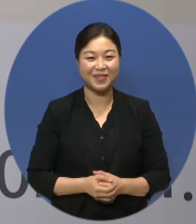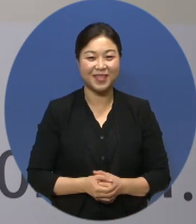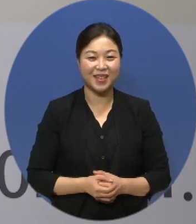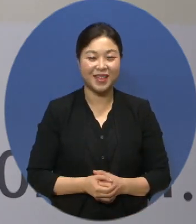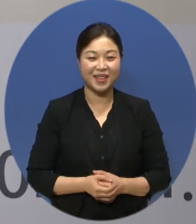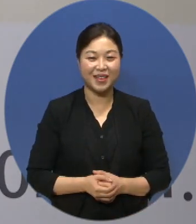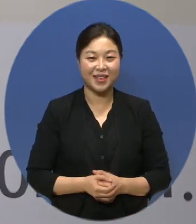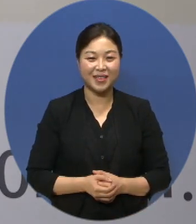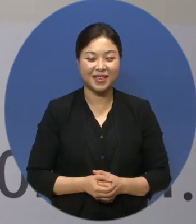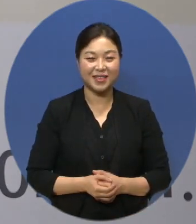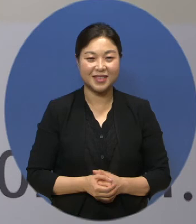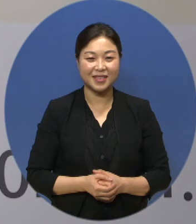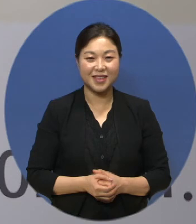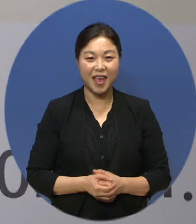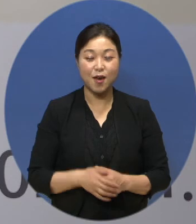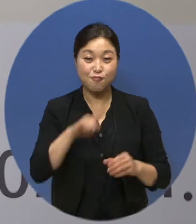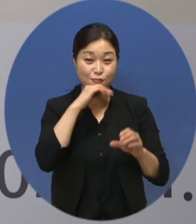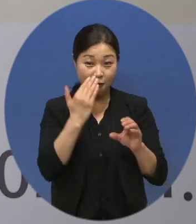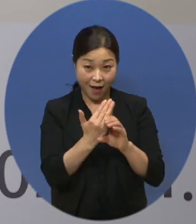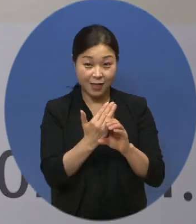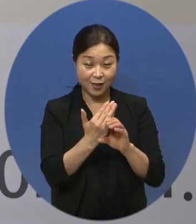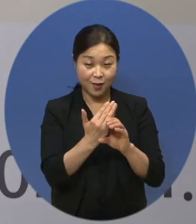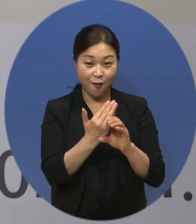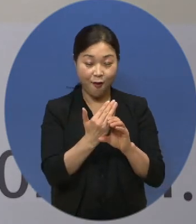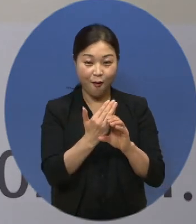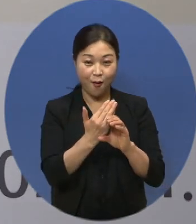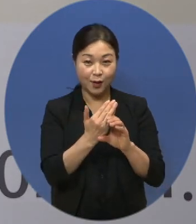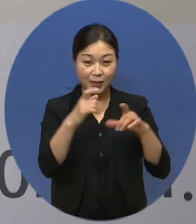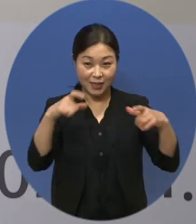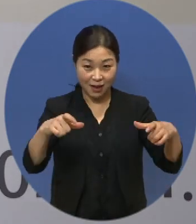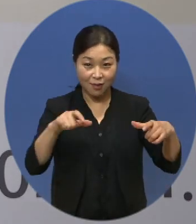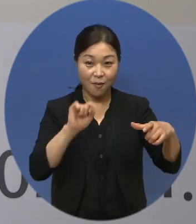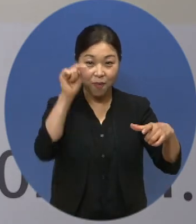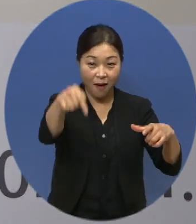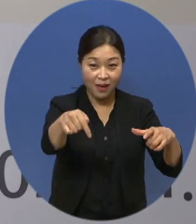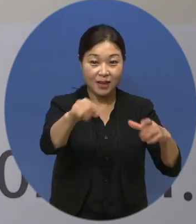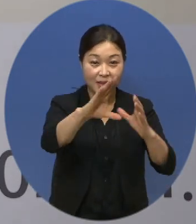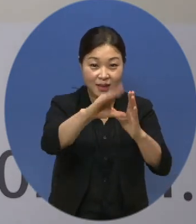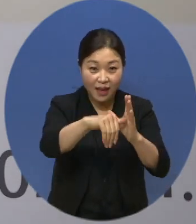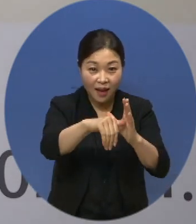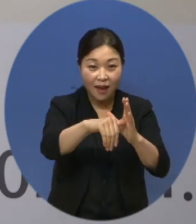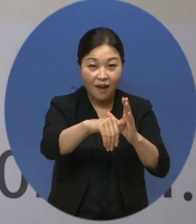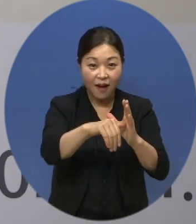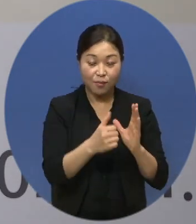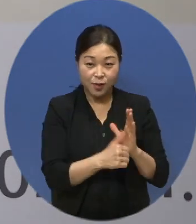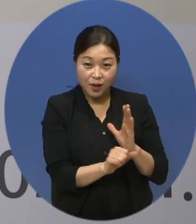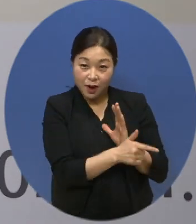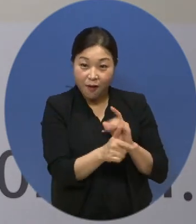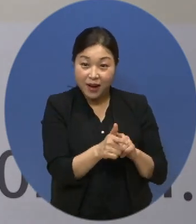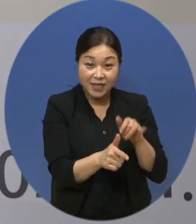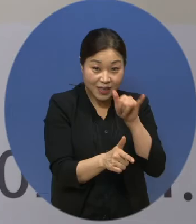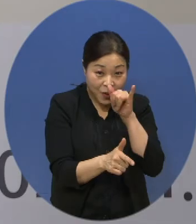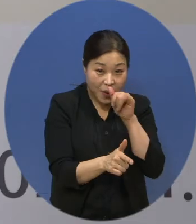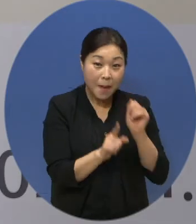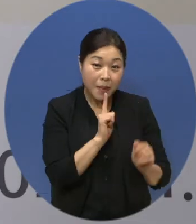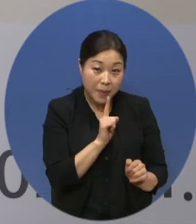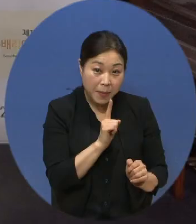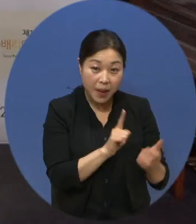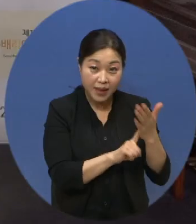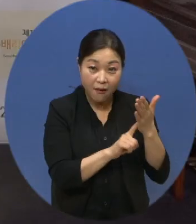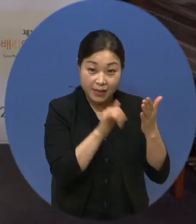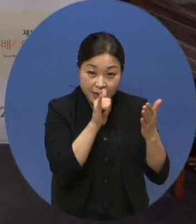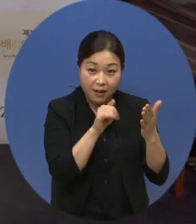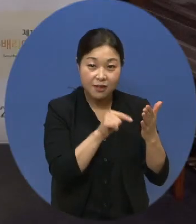이제 거기서 북한으로 넘어갔을 때 일종의 몇몇 소품들이 등장하고 뭐 어떤 말들이 등장하는데